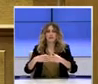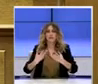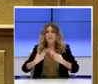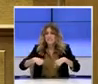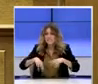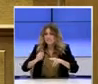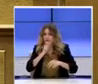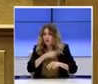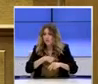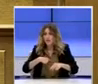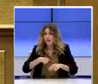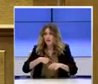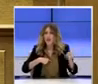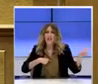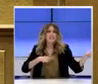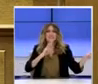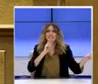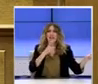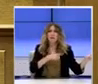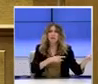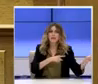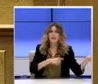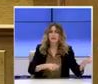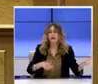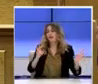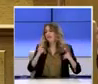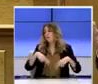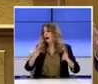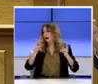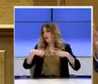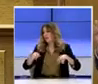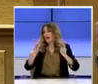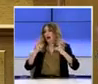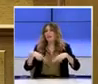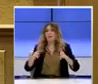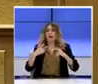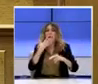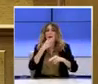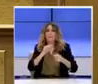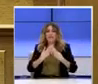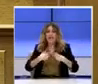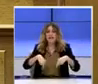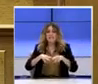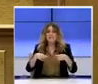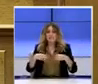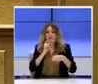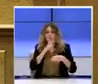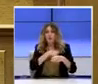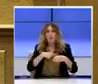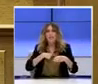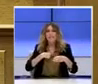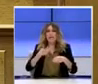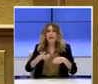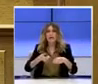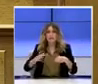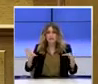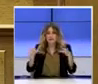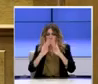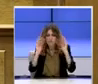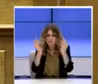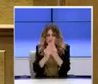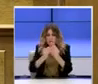ήταν πρωτοβουλία πίσω από κλειστές πόρτες. Αυτό είπατε. Πίσω από κλειστές πόρτες. Εσείς αλήθεια, κύριε Μητσοτάκη, τις αποφάσεις που έχετε